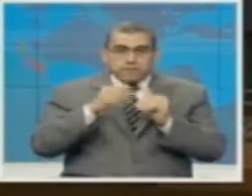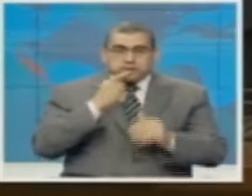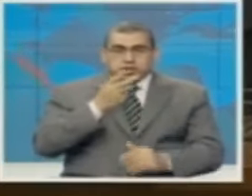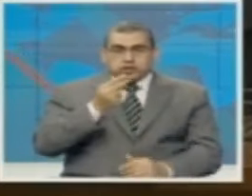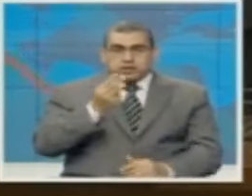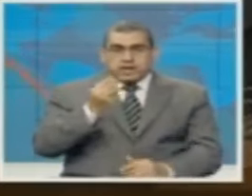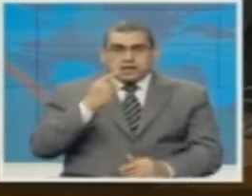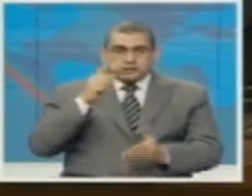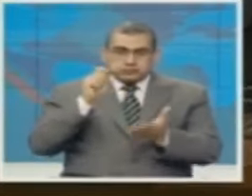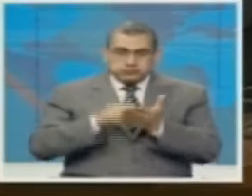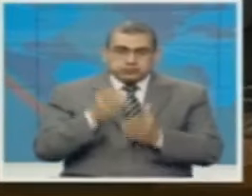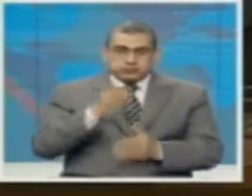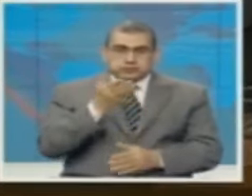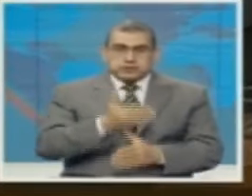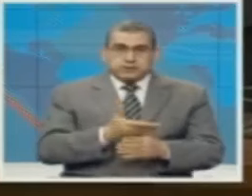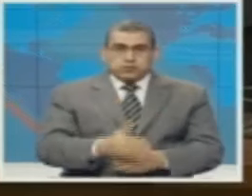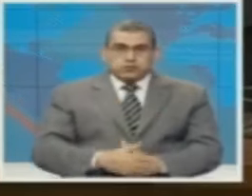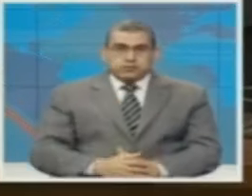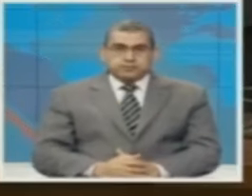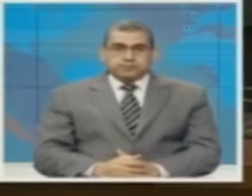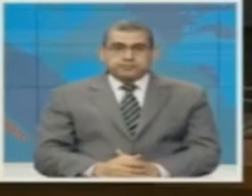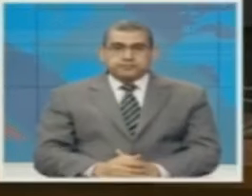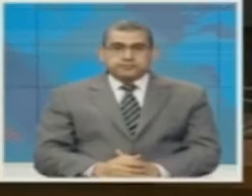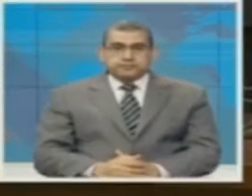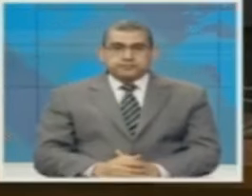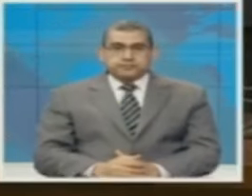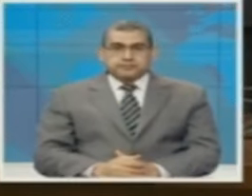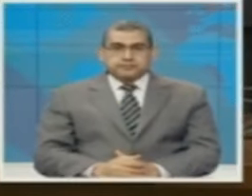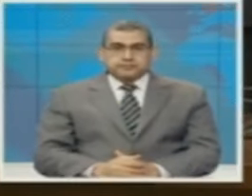المستدامة وفقا لرؤية مصر 2030.